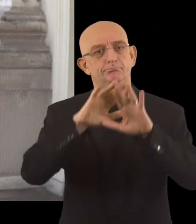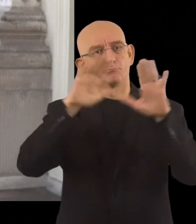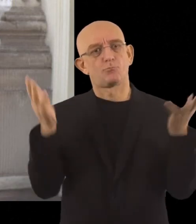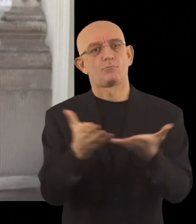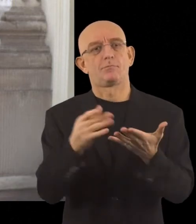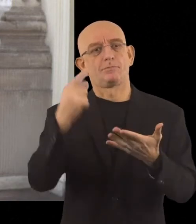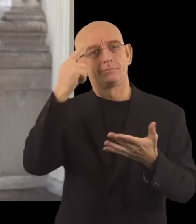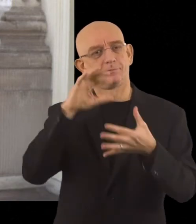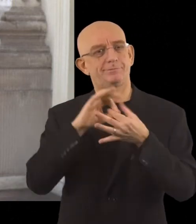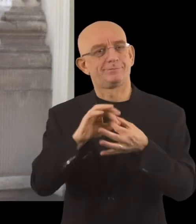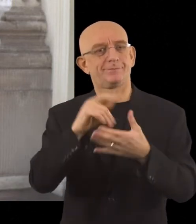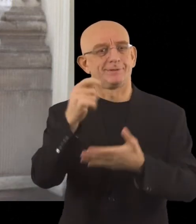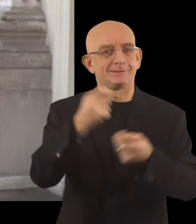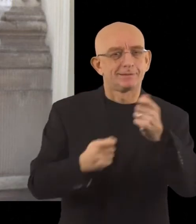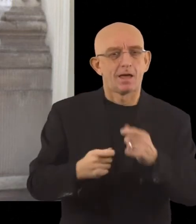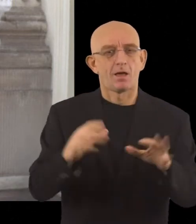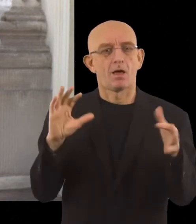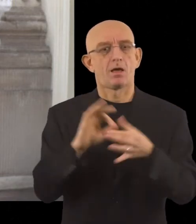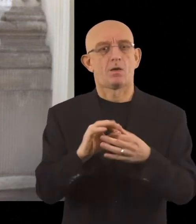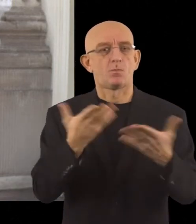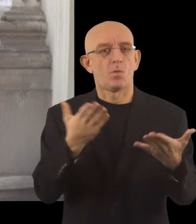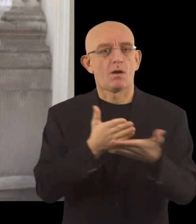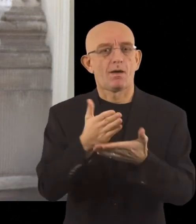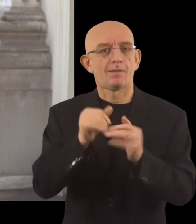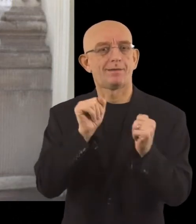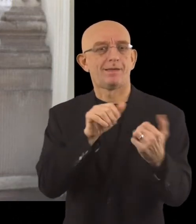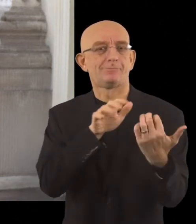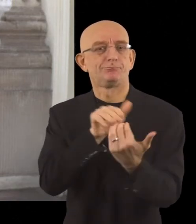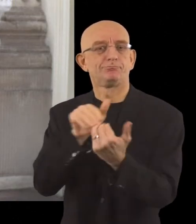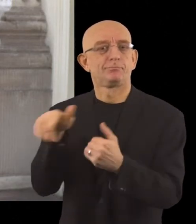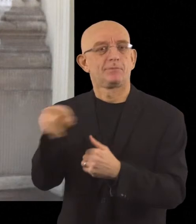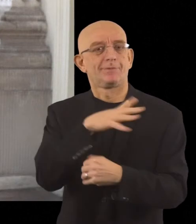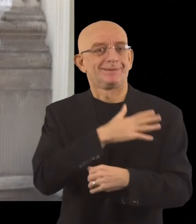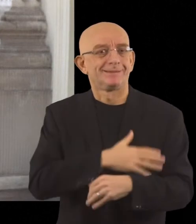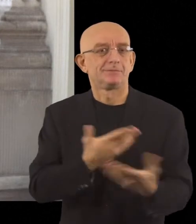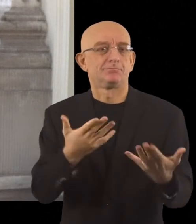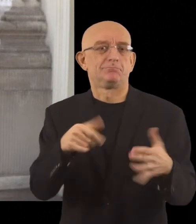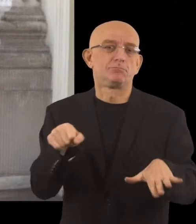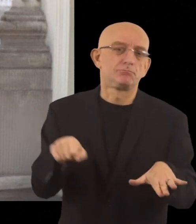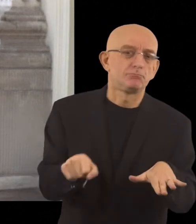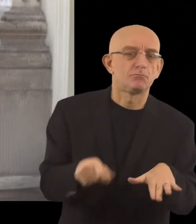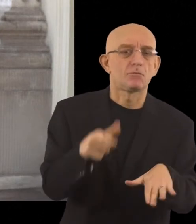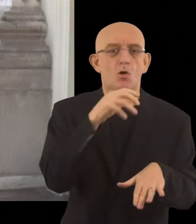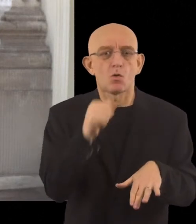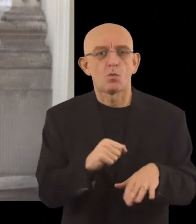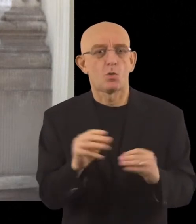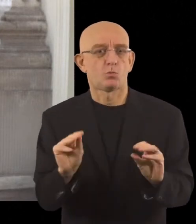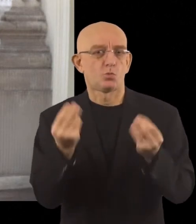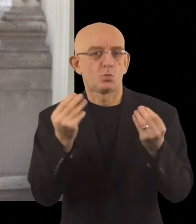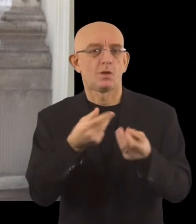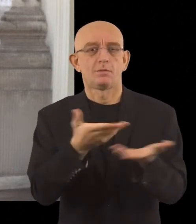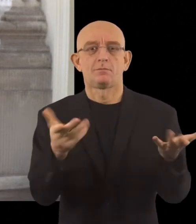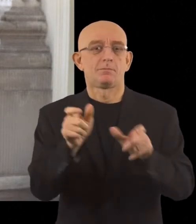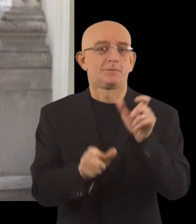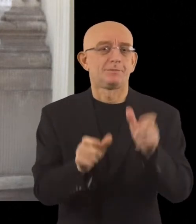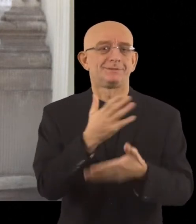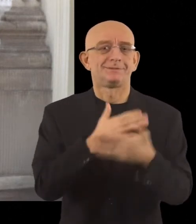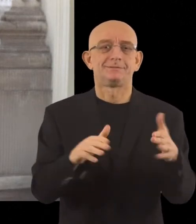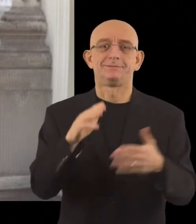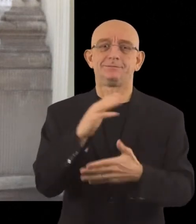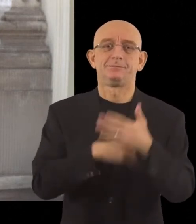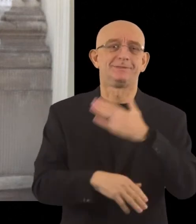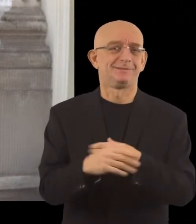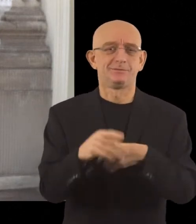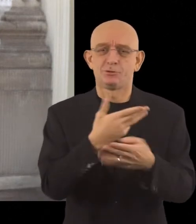projektowania uniwersalnego i uwzględniały potrzeby wszystkich mieszkańców, seniorów, małych dzieci, ale również osób z